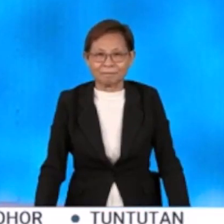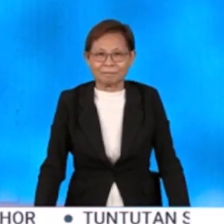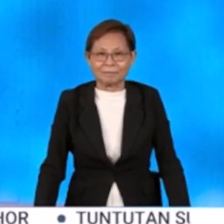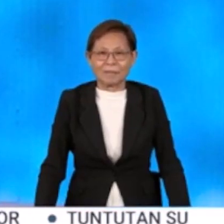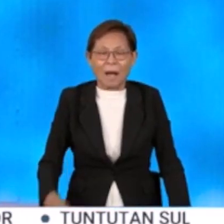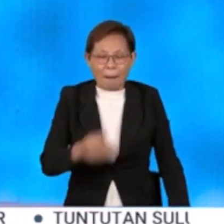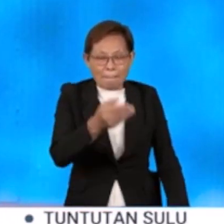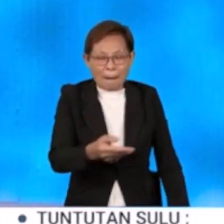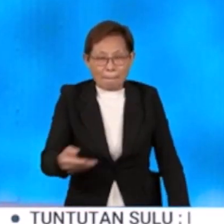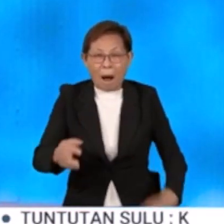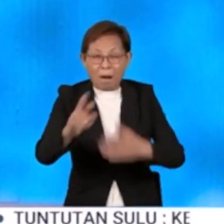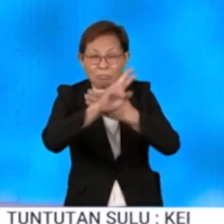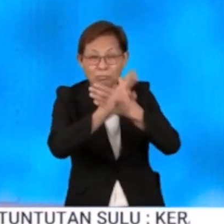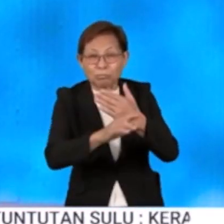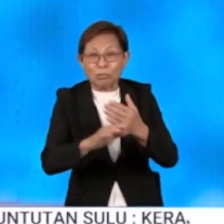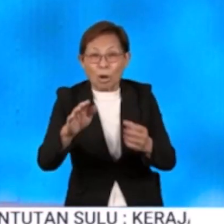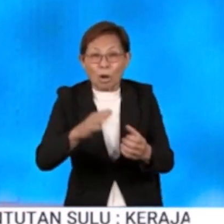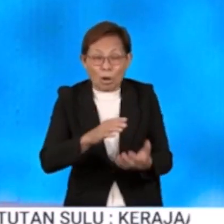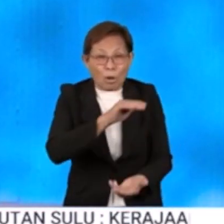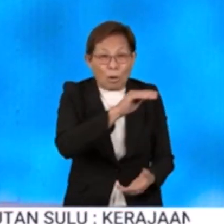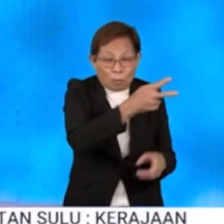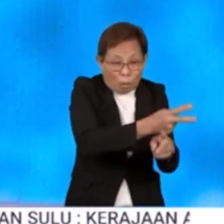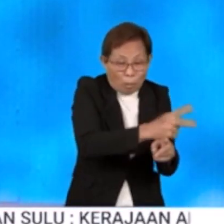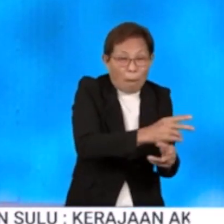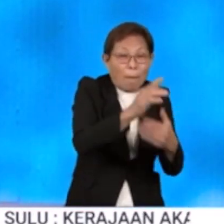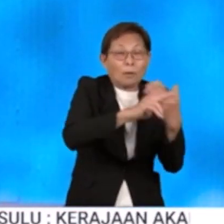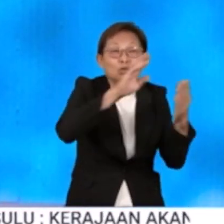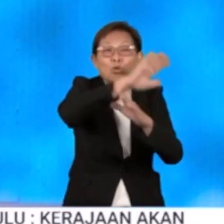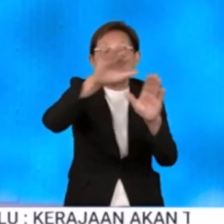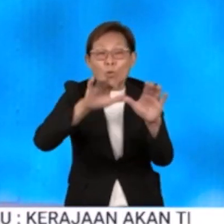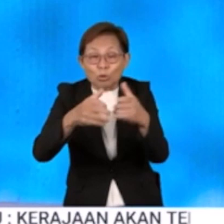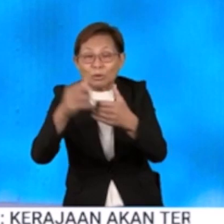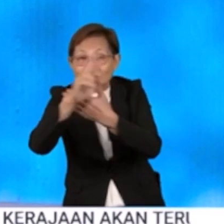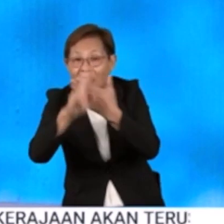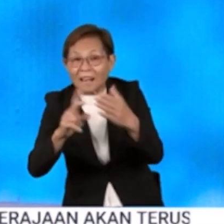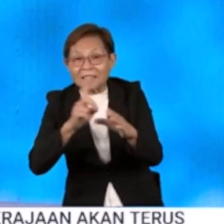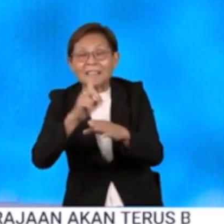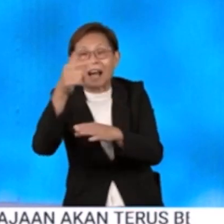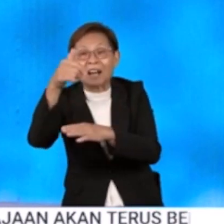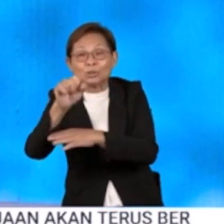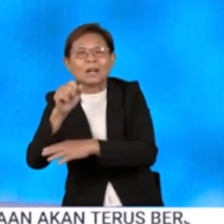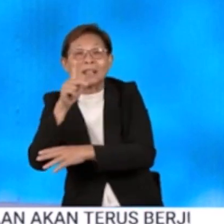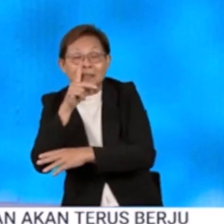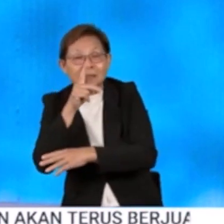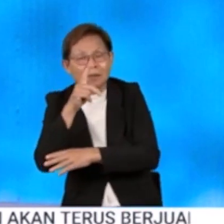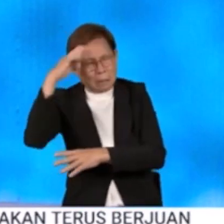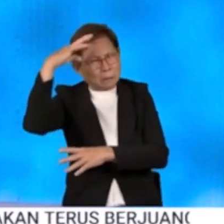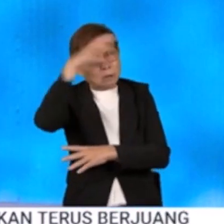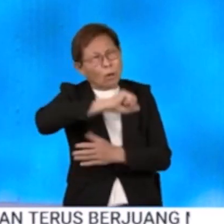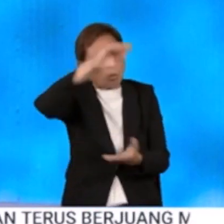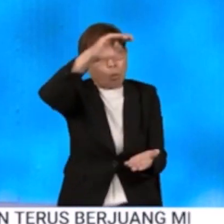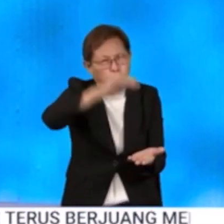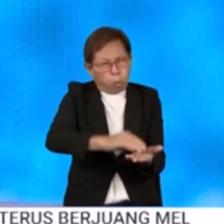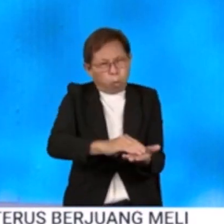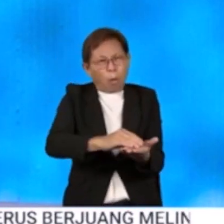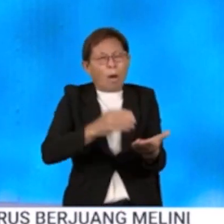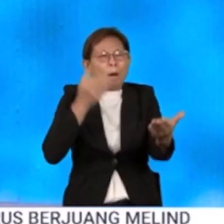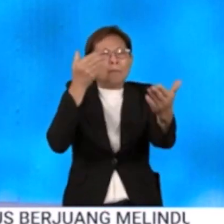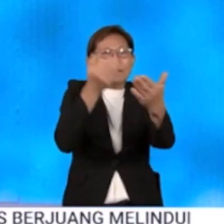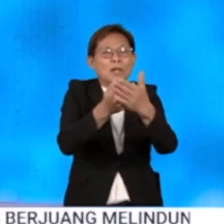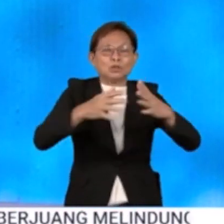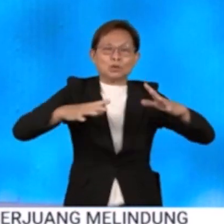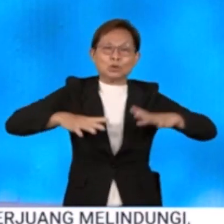Bekalan stok darah bagi semua jenis kumpulan darah di Hospital Sultanah Bahiyah Al-Ustar dijangka berkurangan terutamanya menjelang